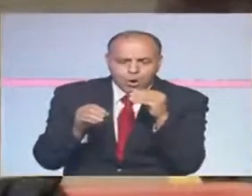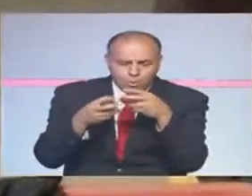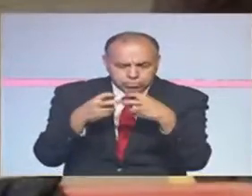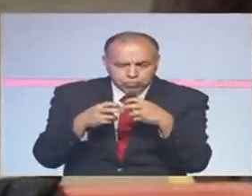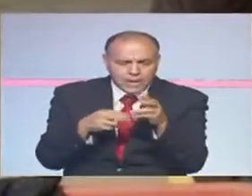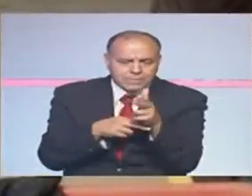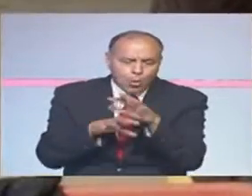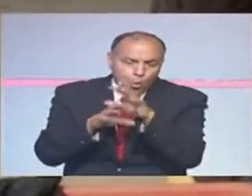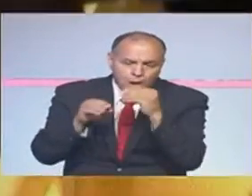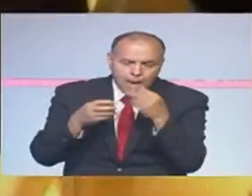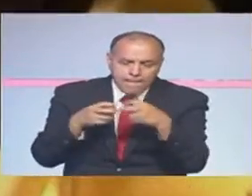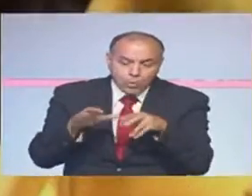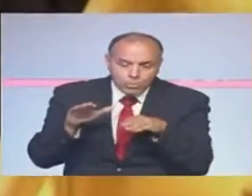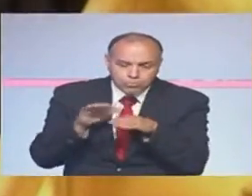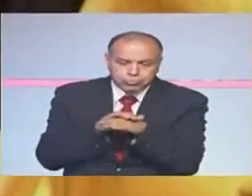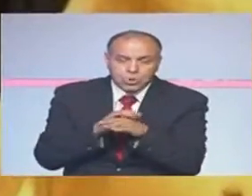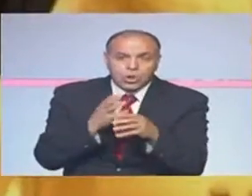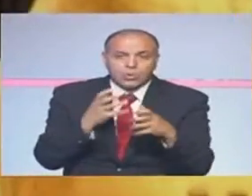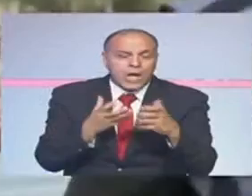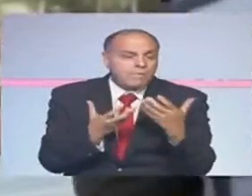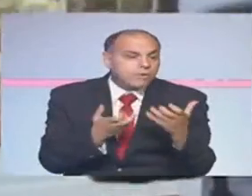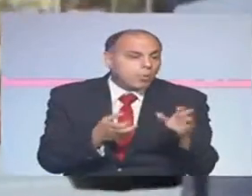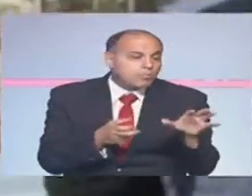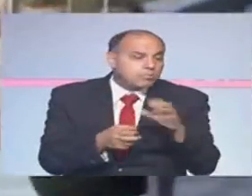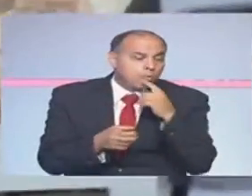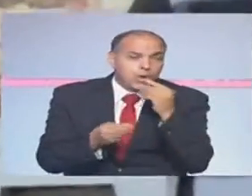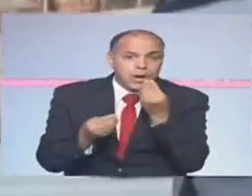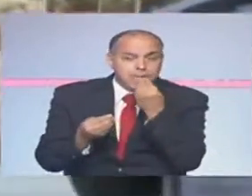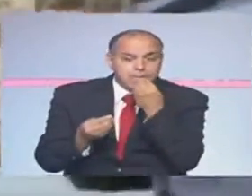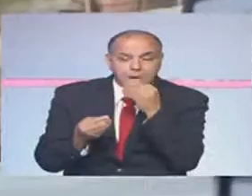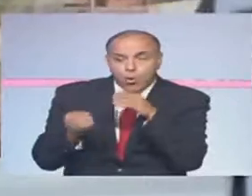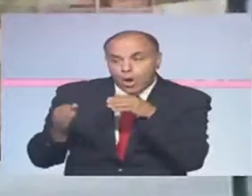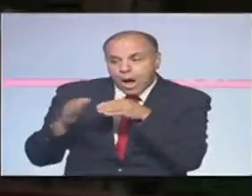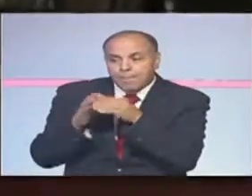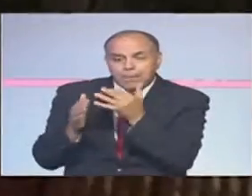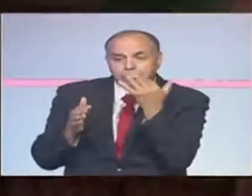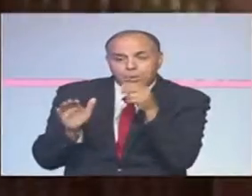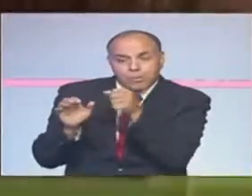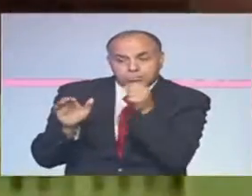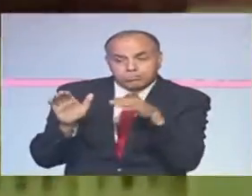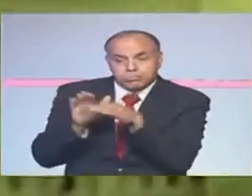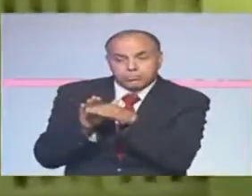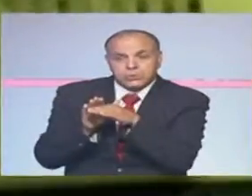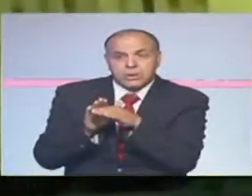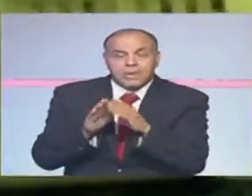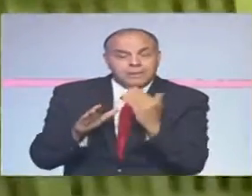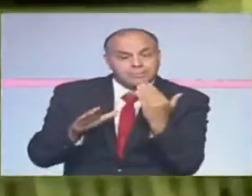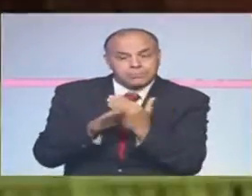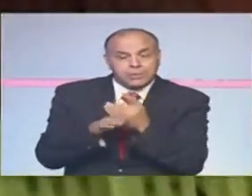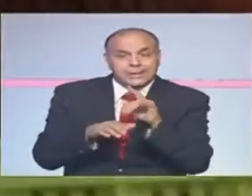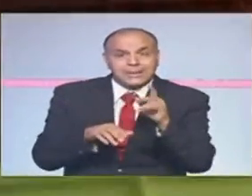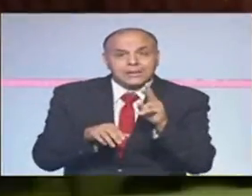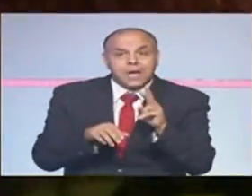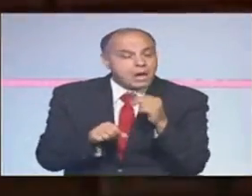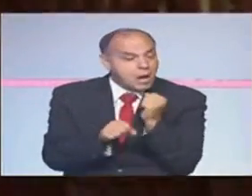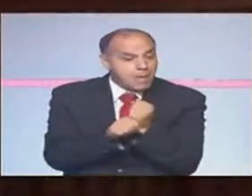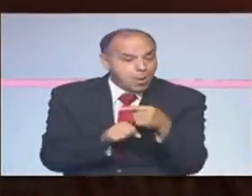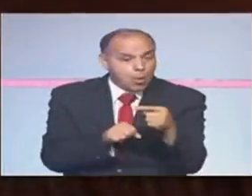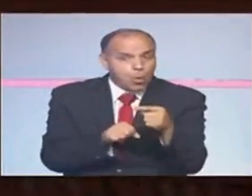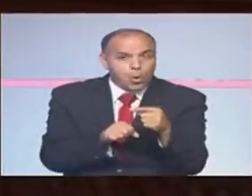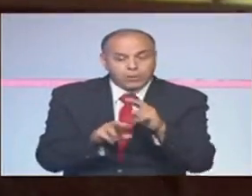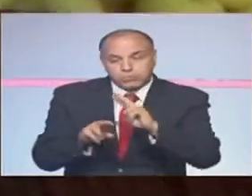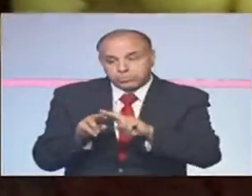و اسماء كبيره وحاجه السوق من هذه المواد الاستهلاكيه مما يمكنها من التدخل للقيام بالعمليات